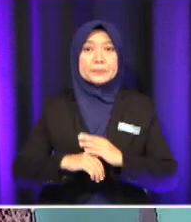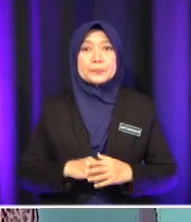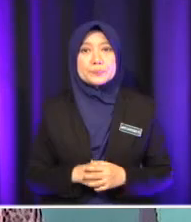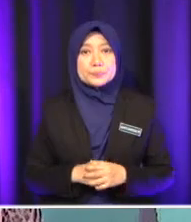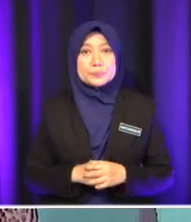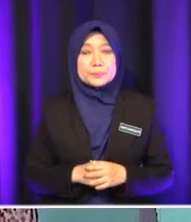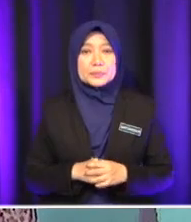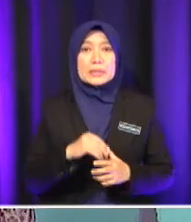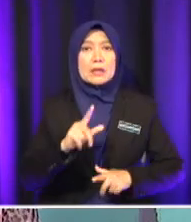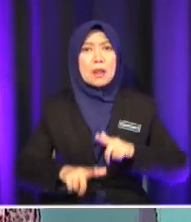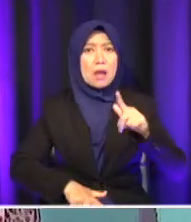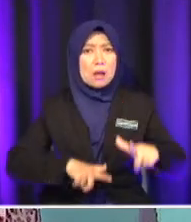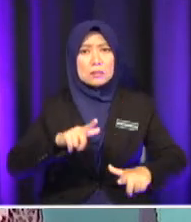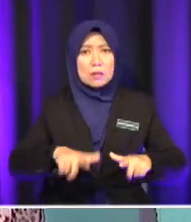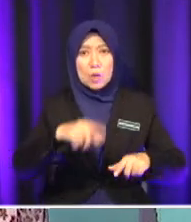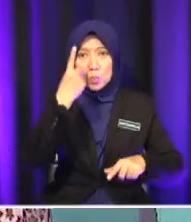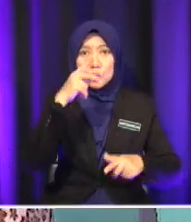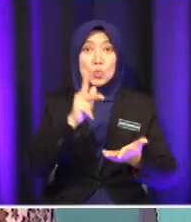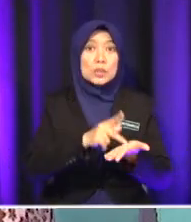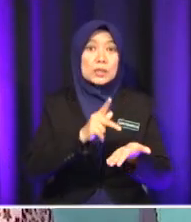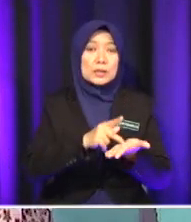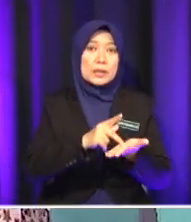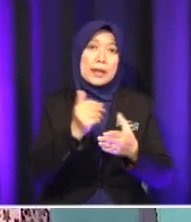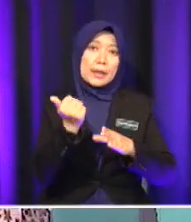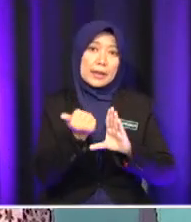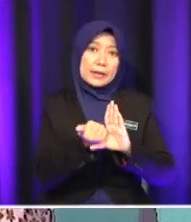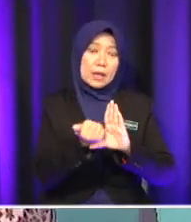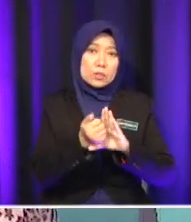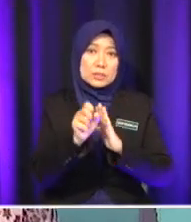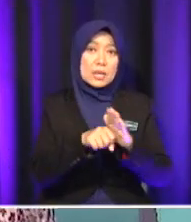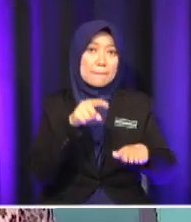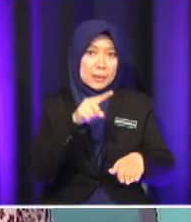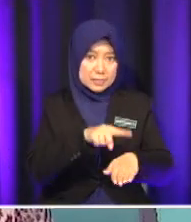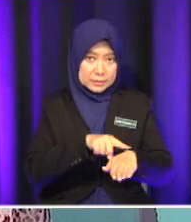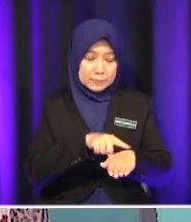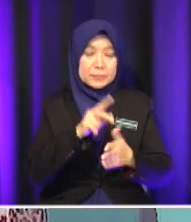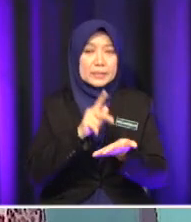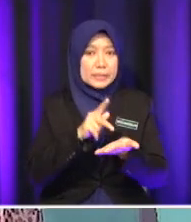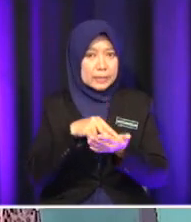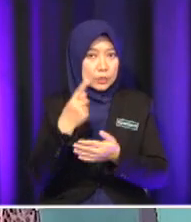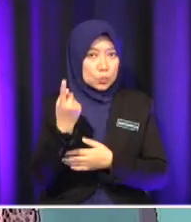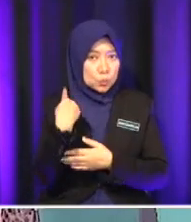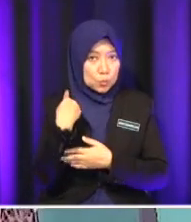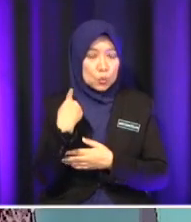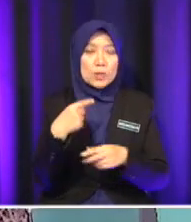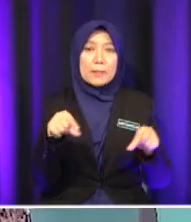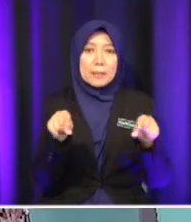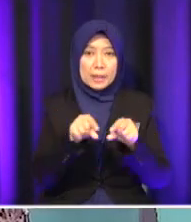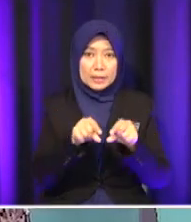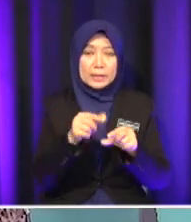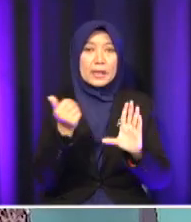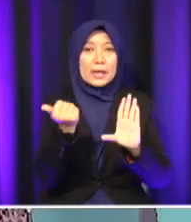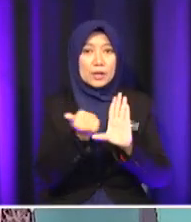ialah langkah-langkah mengirimkan semasa yang pertama kita kira dulu imbangan ikon barangan